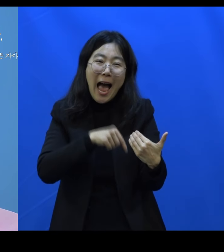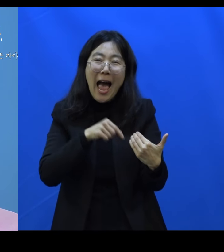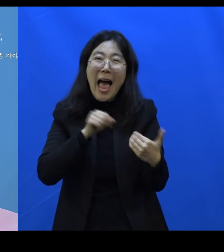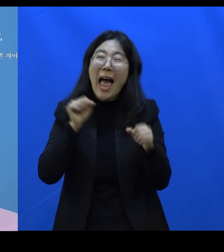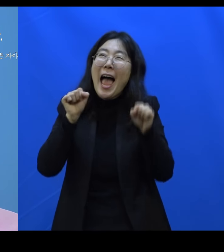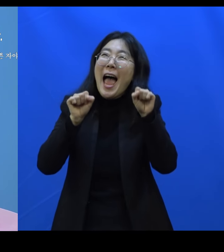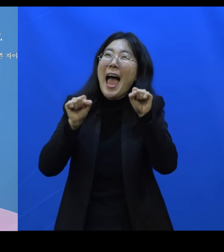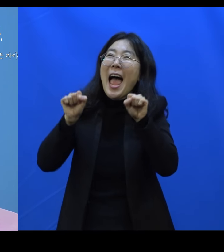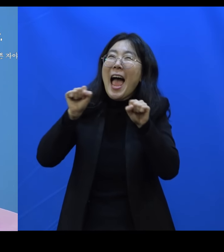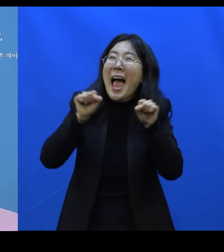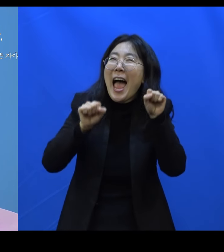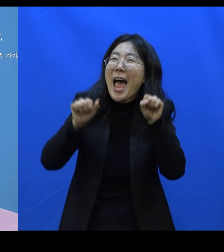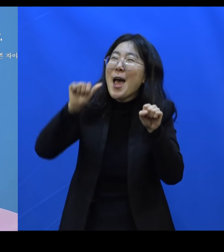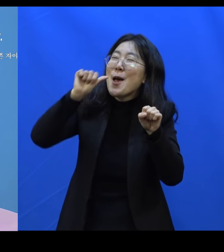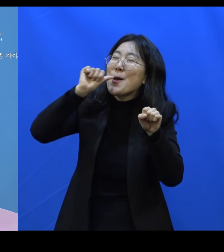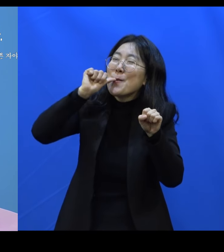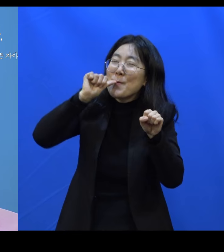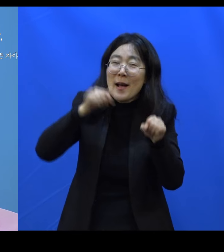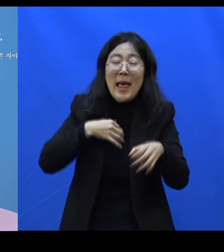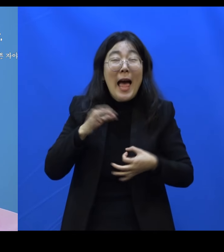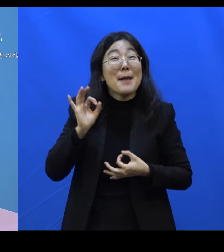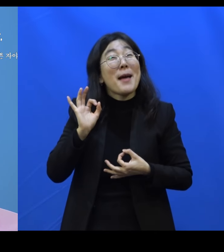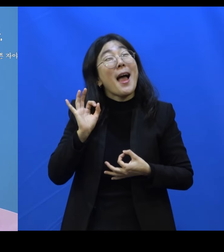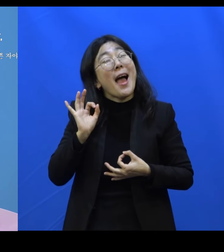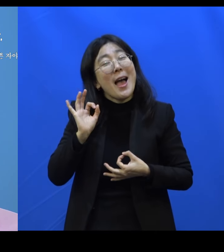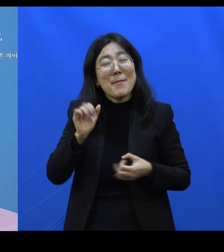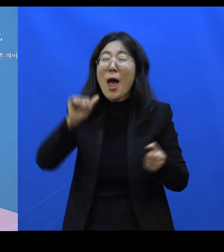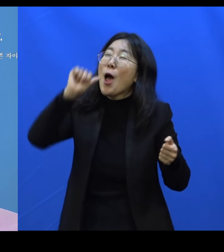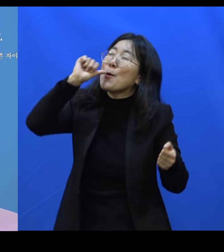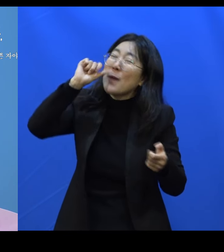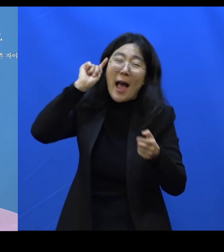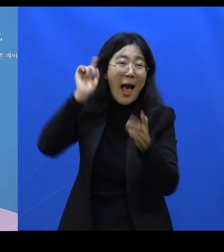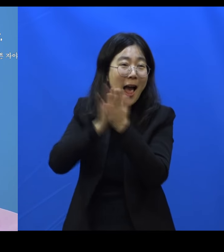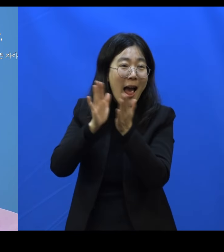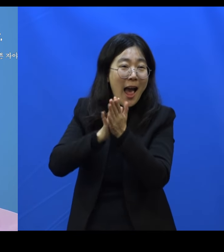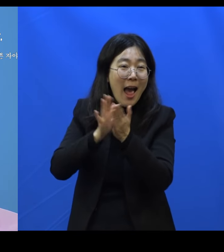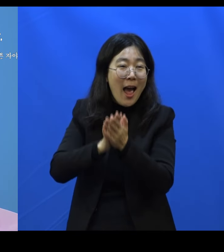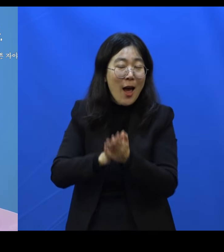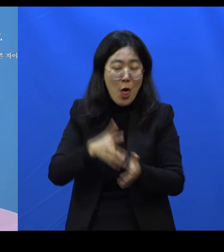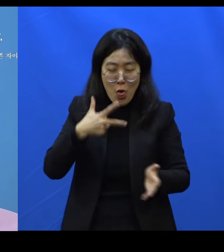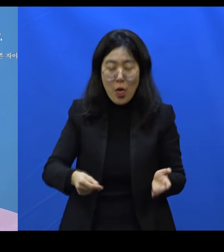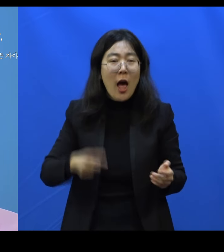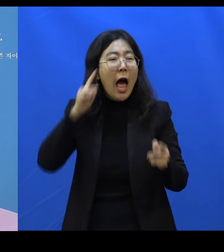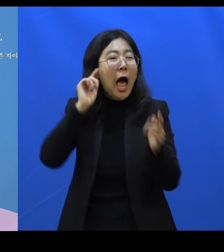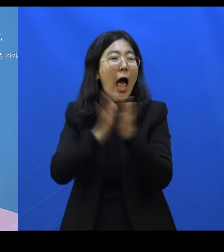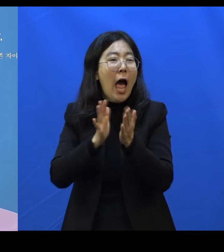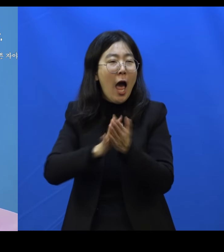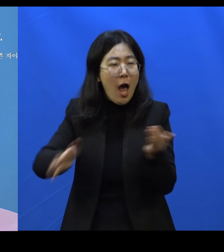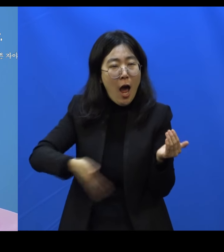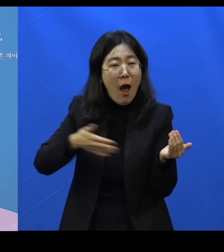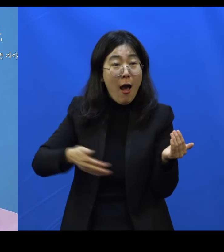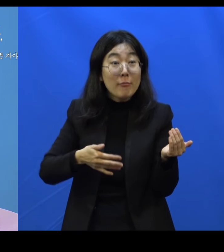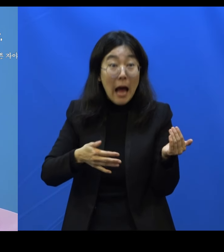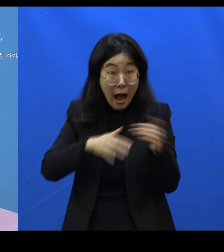막 무한 제공해주고 리필해주고 그 젖을 먹고 있을 때가 얼마나 좋겠어요.